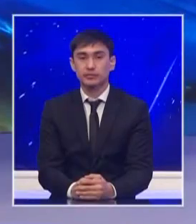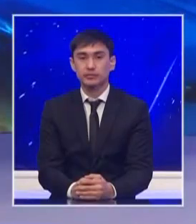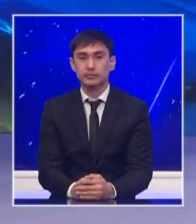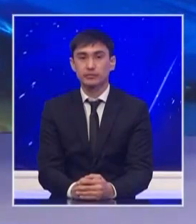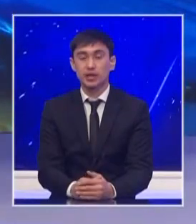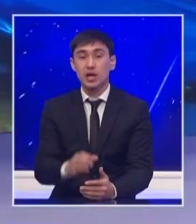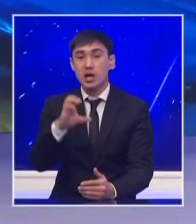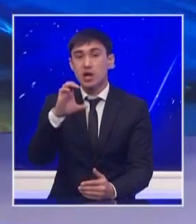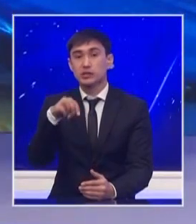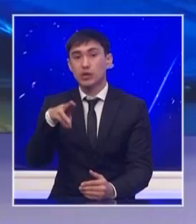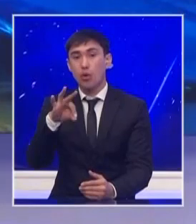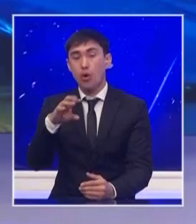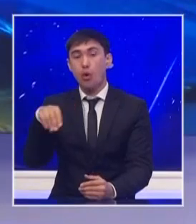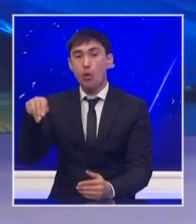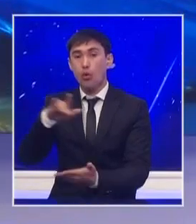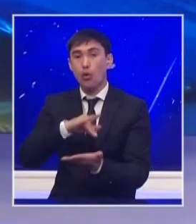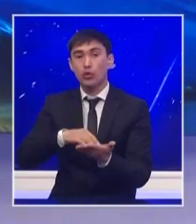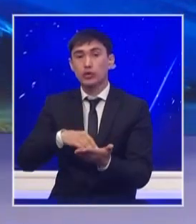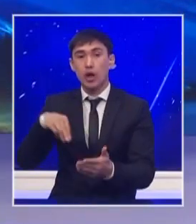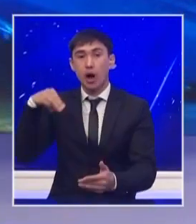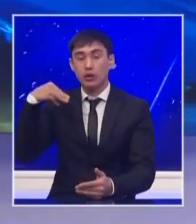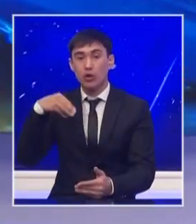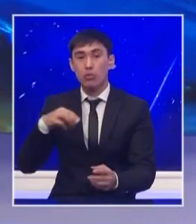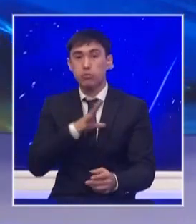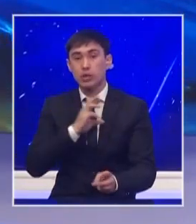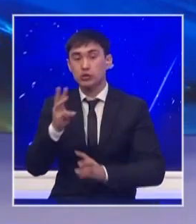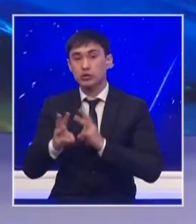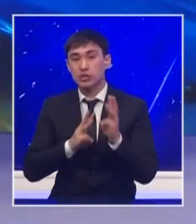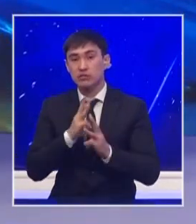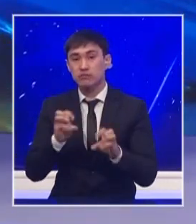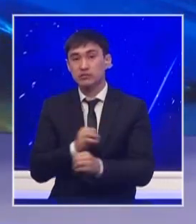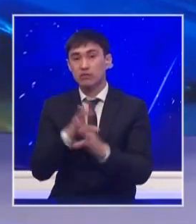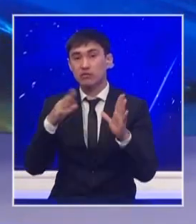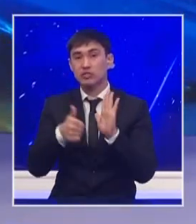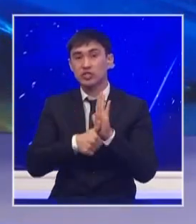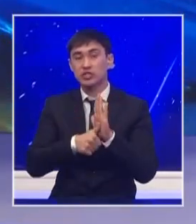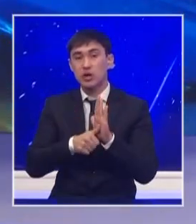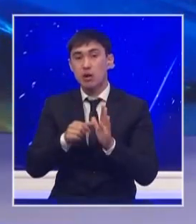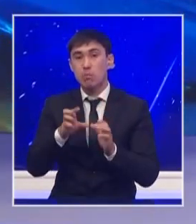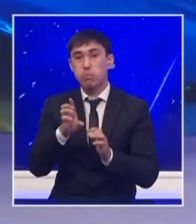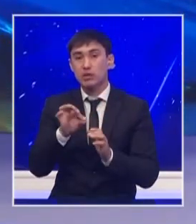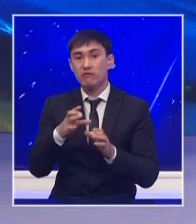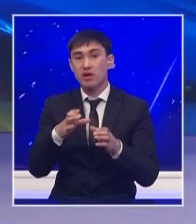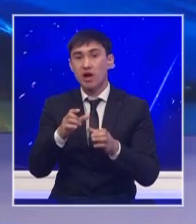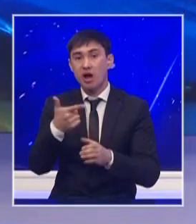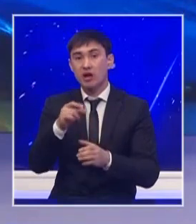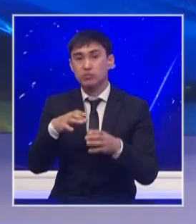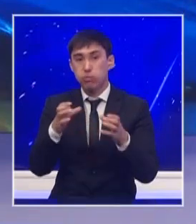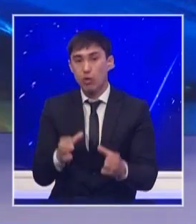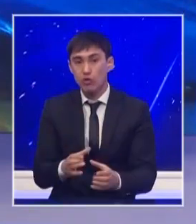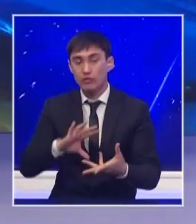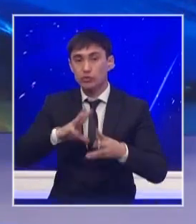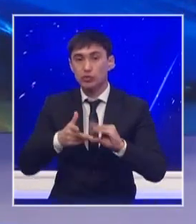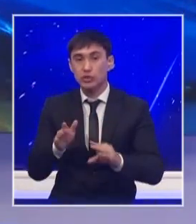на одном из СТО в городе Актау произошел пожар взорвалось шесть бытовых газовых баллонов в результате случившегося на месте